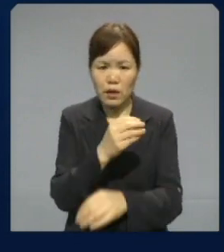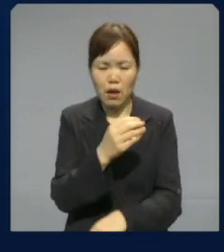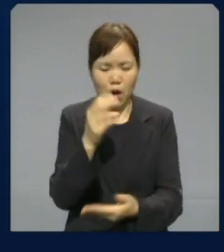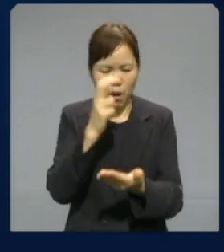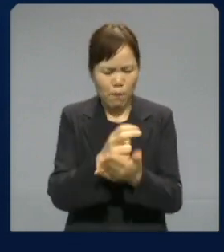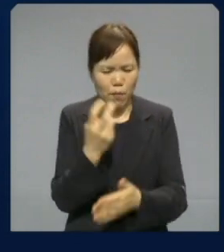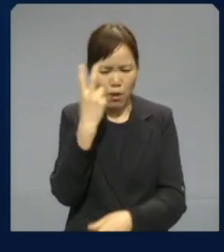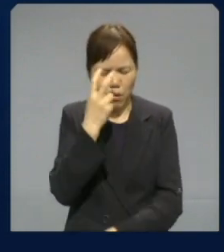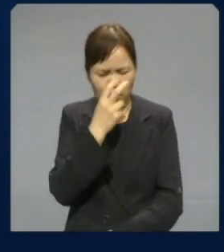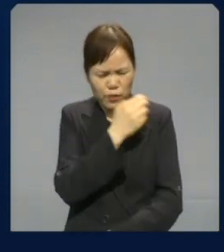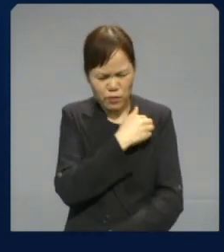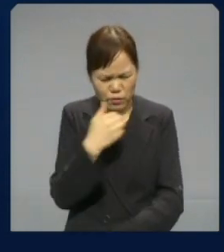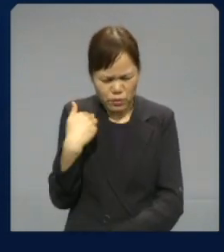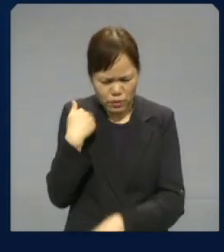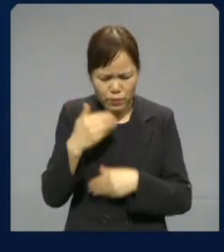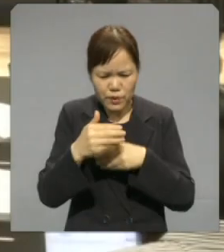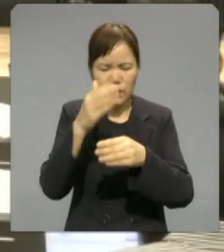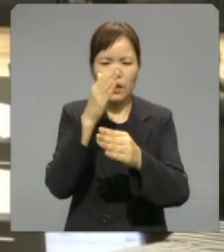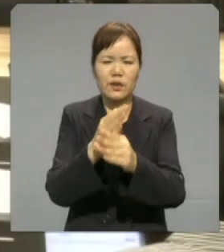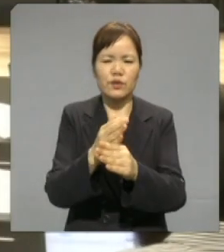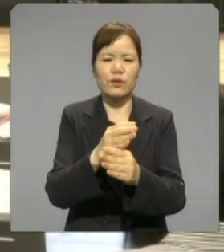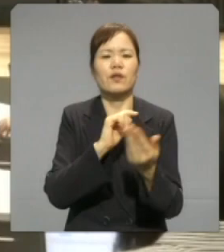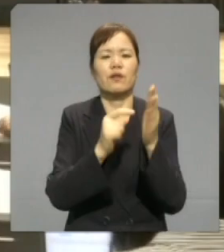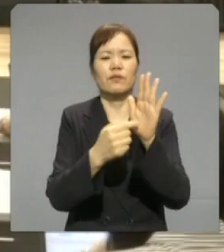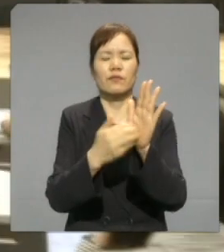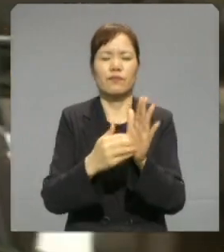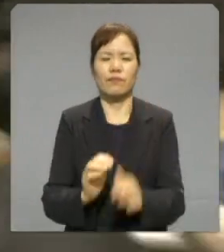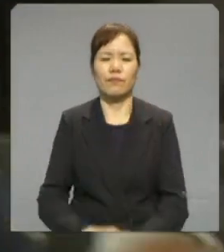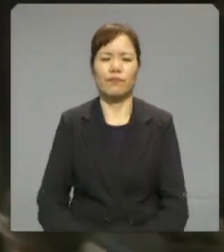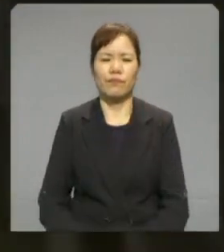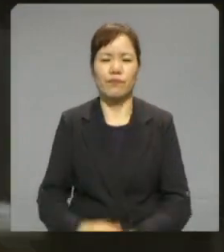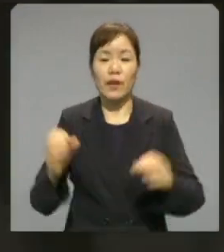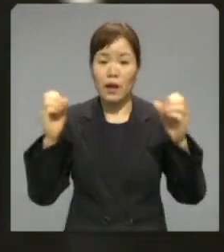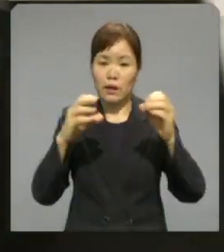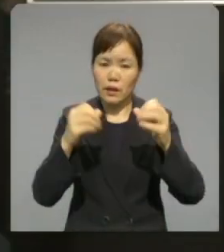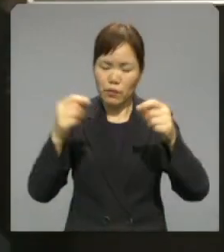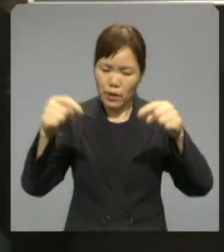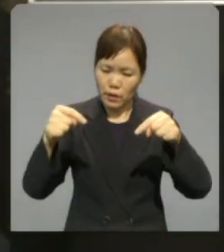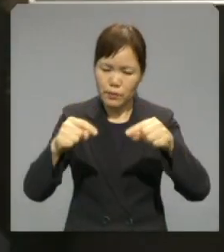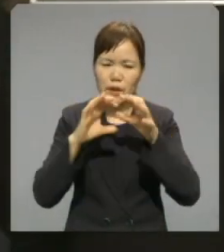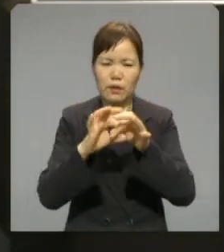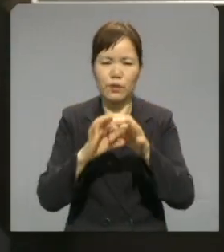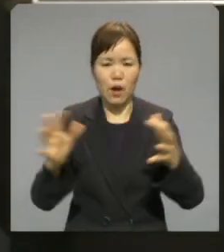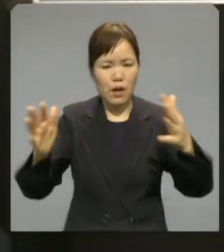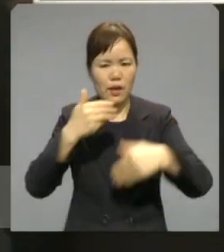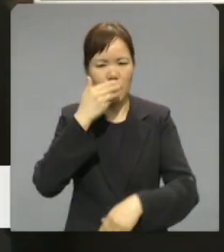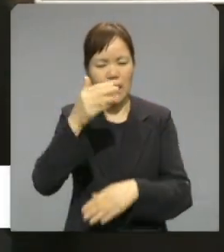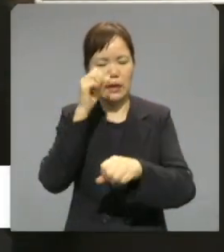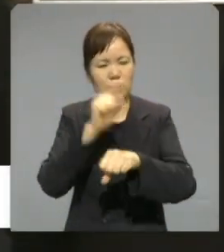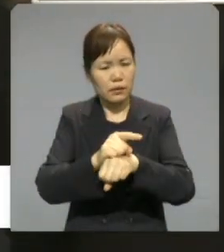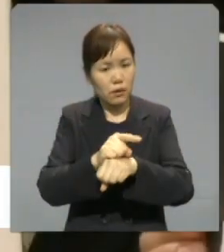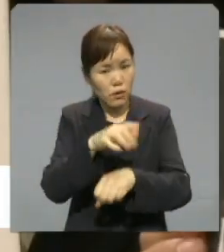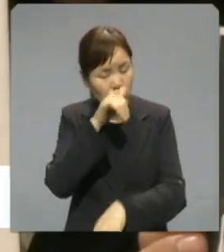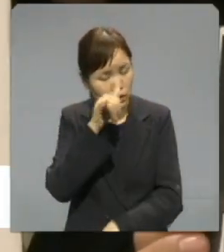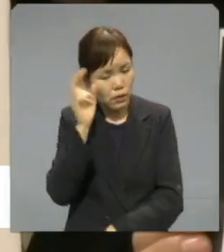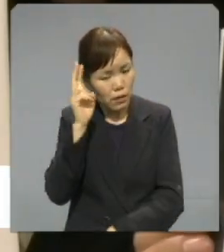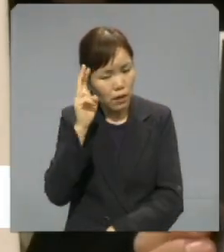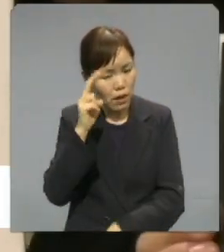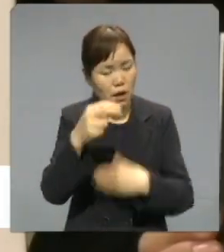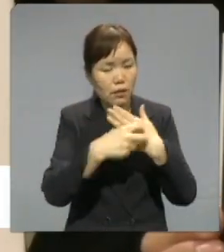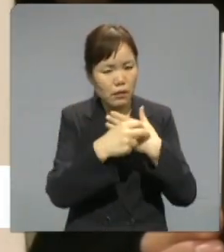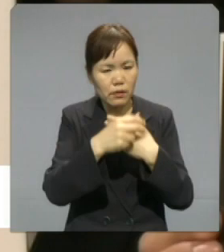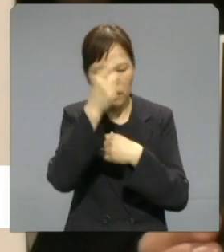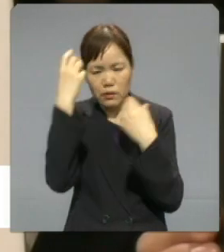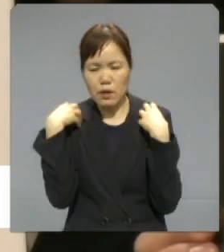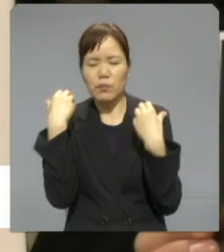검토를 진행 중이라고만 덧붙였습니다 한때 대화와 협상을 통한 타협 가능성을 찾는가 싶던 의정 갈등